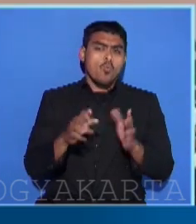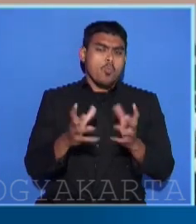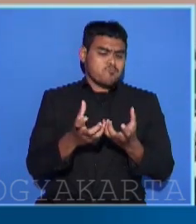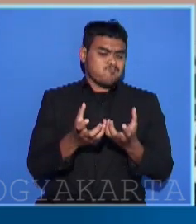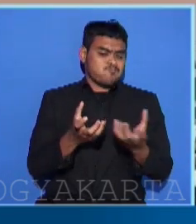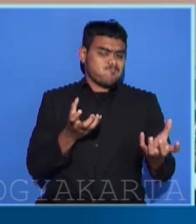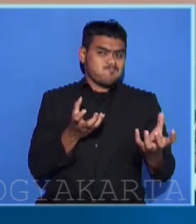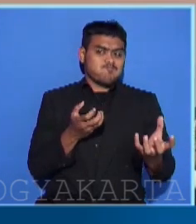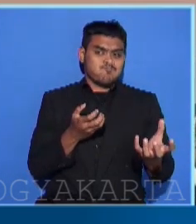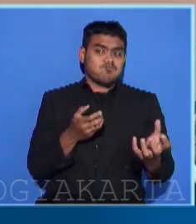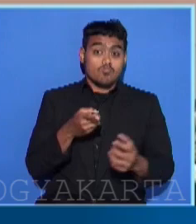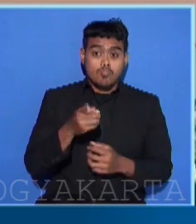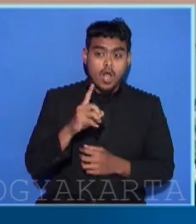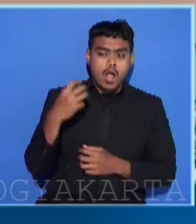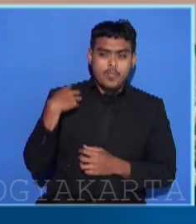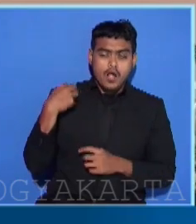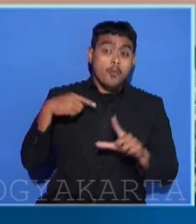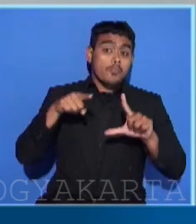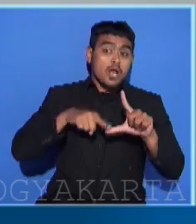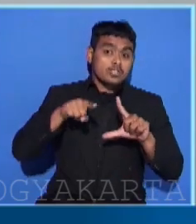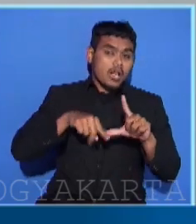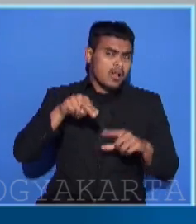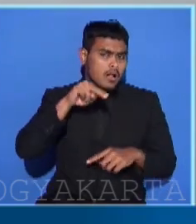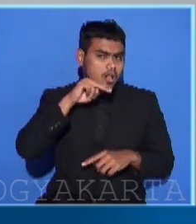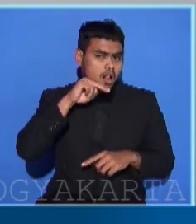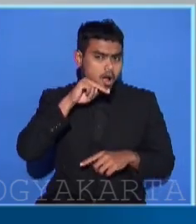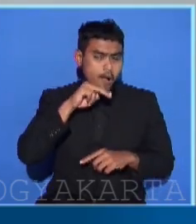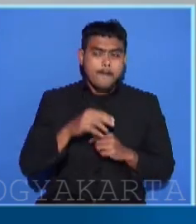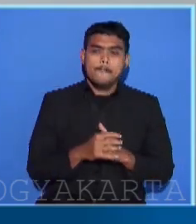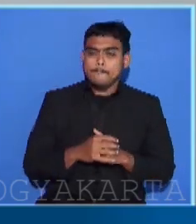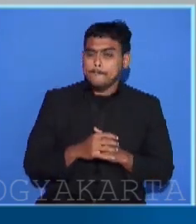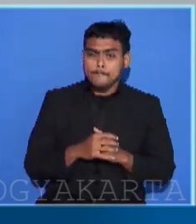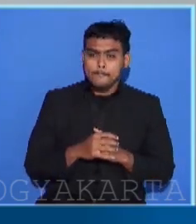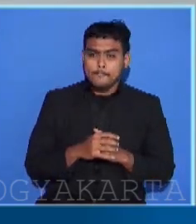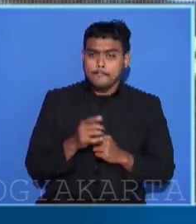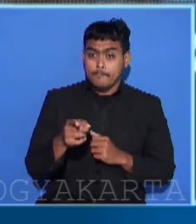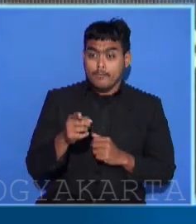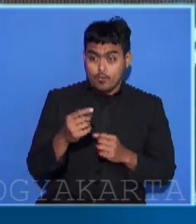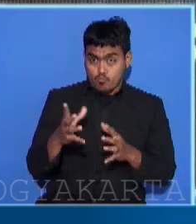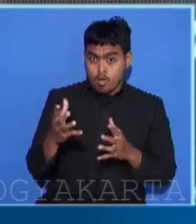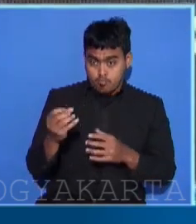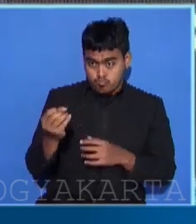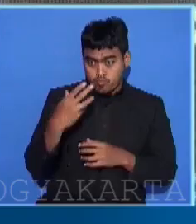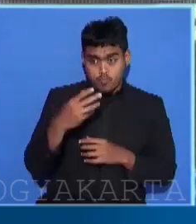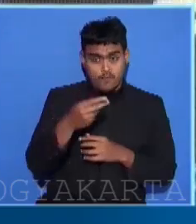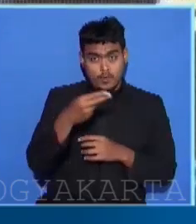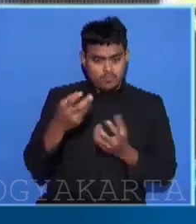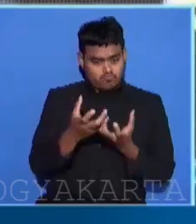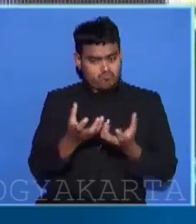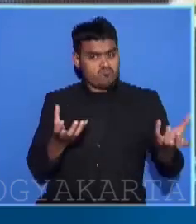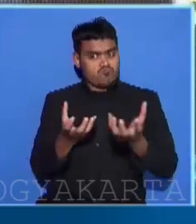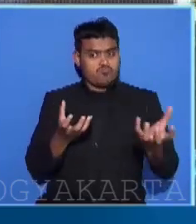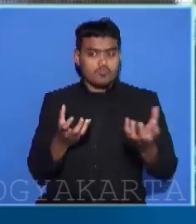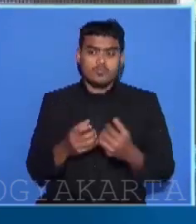Amerika Serikat, Brazil, dan Nigeria. Di Indonesia sendiri pernah terjadi polarisasi saat Pilpres 2019